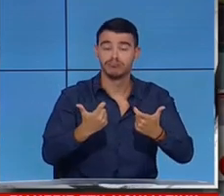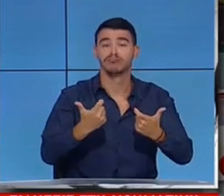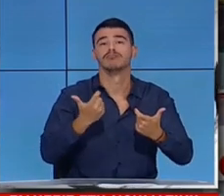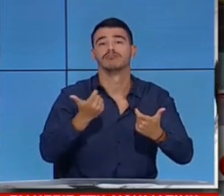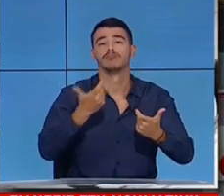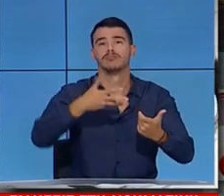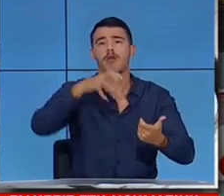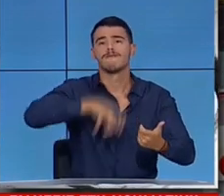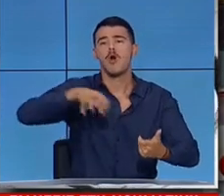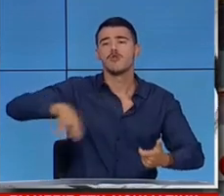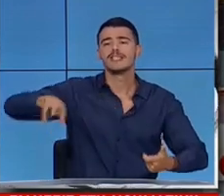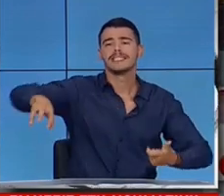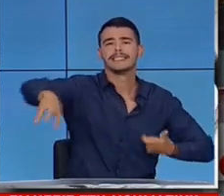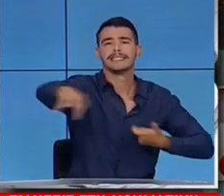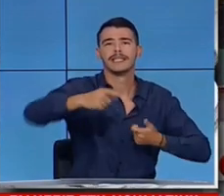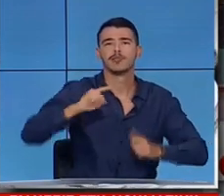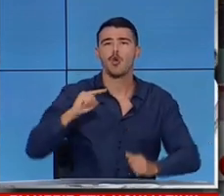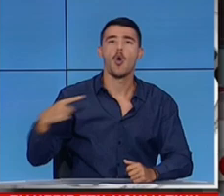δυνάμεις